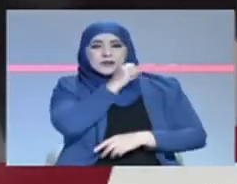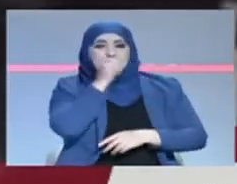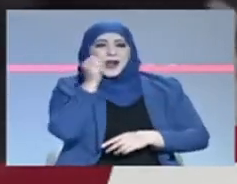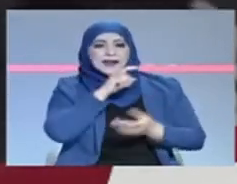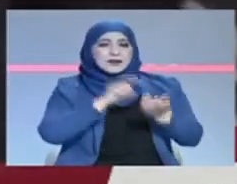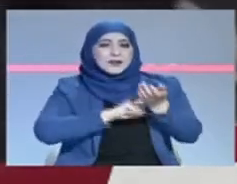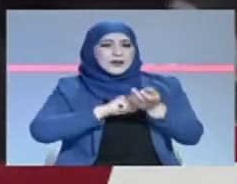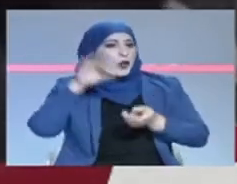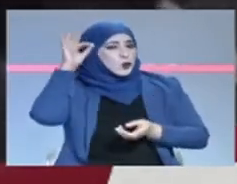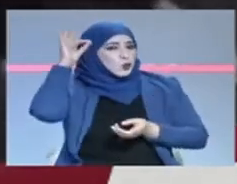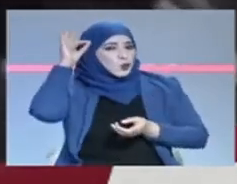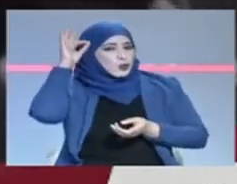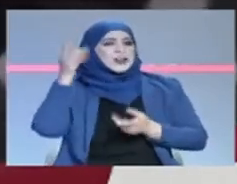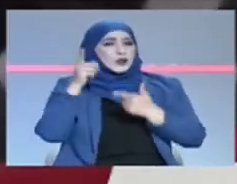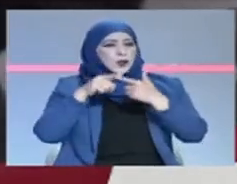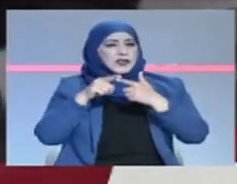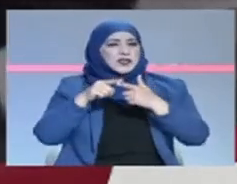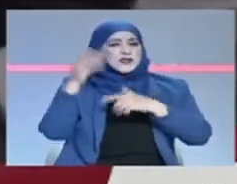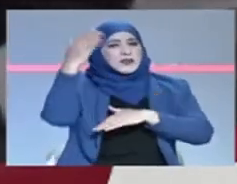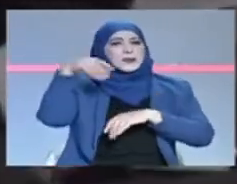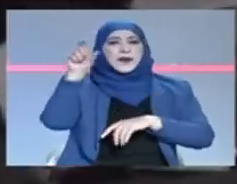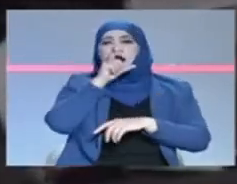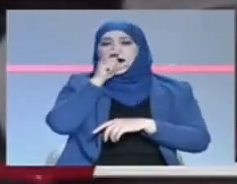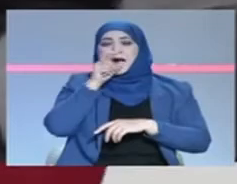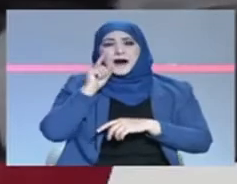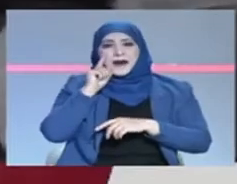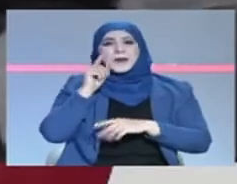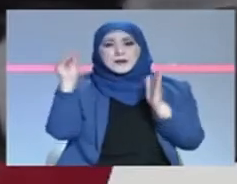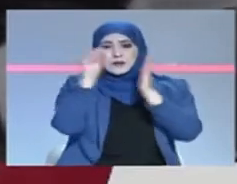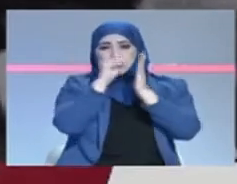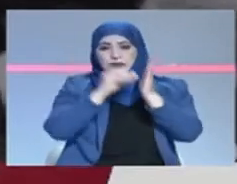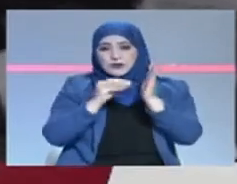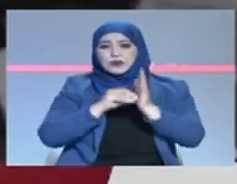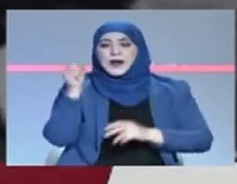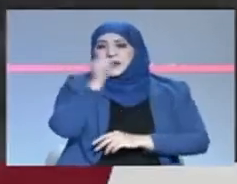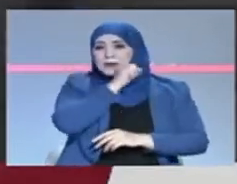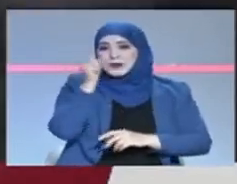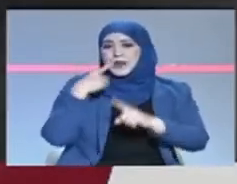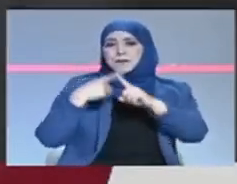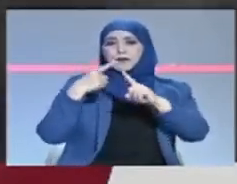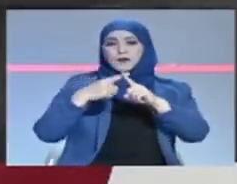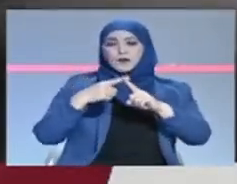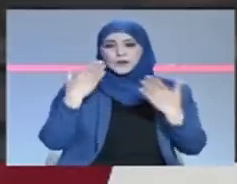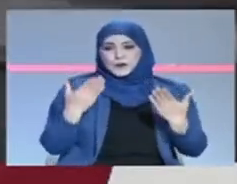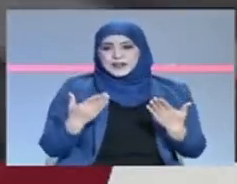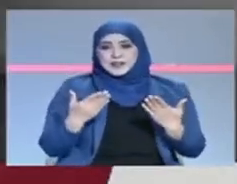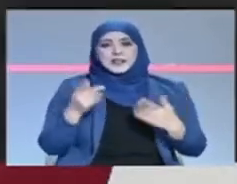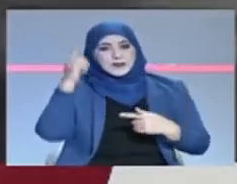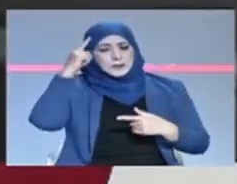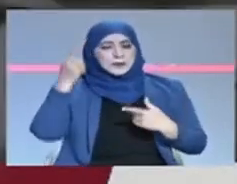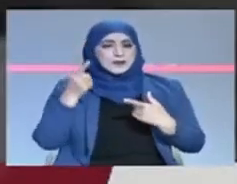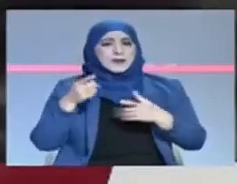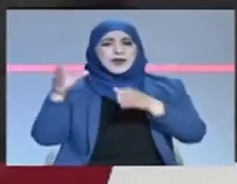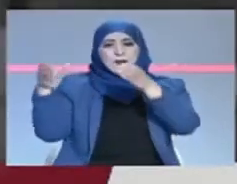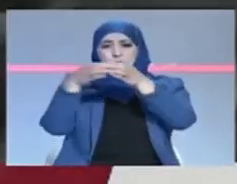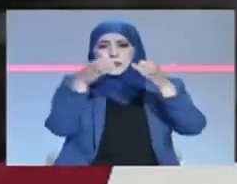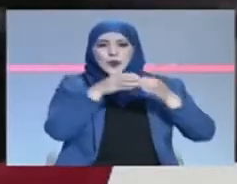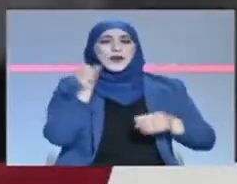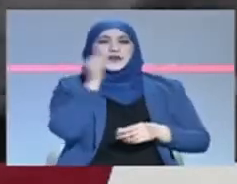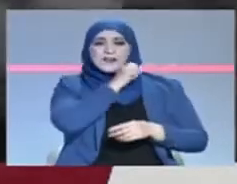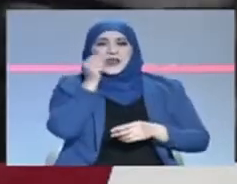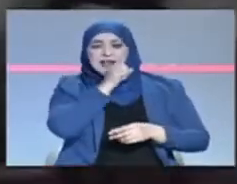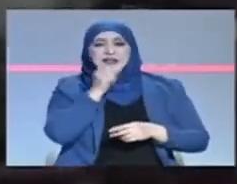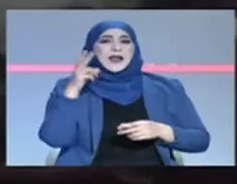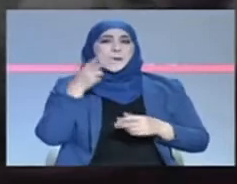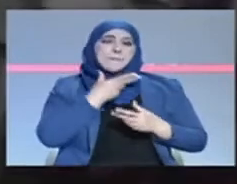ووصلات الموشحات الشرقية، وخلدت لعدة أعمال فنية قيمة أخرى مع أقطاب فنية مثل